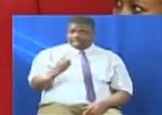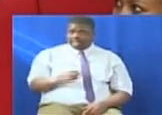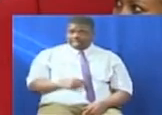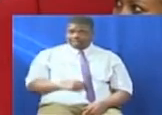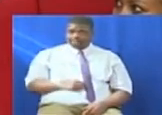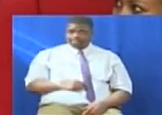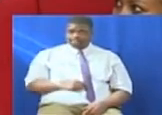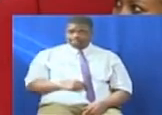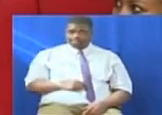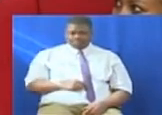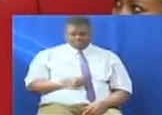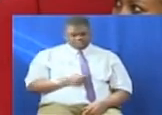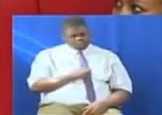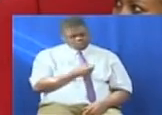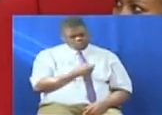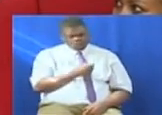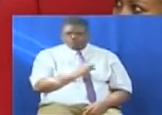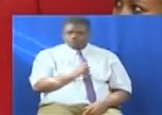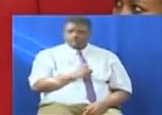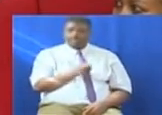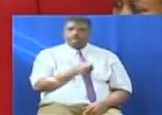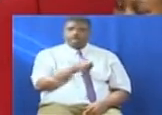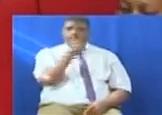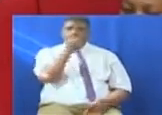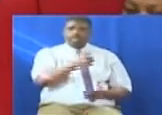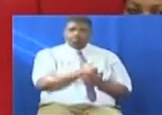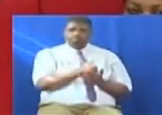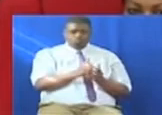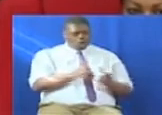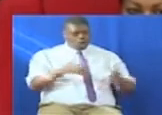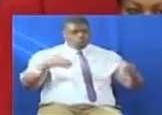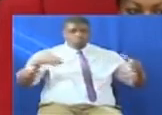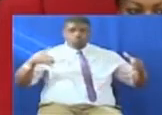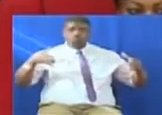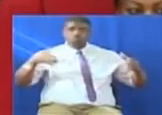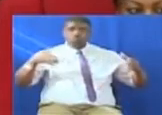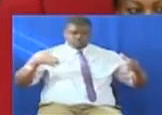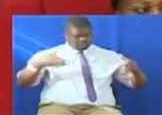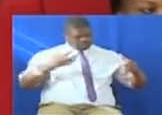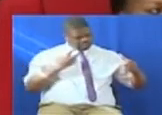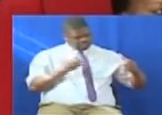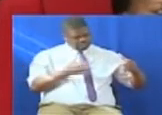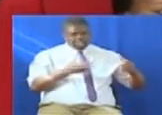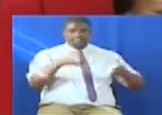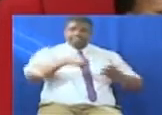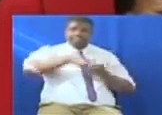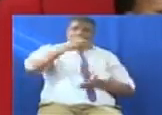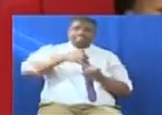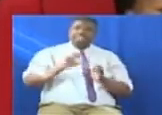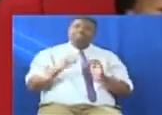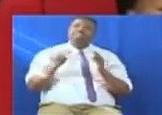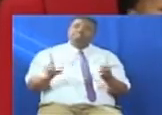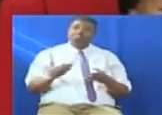hatuangalii kundi dogo, anaamua kwa kuangalia kundi kubwa zaidi litabenefit namna